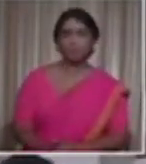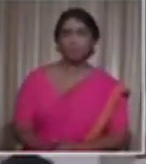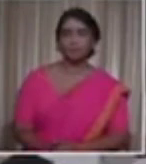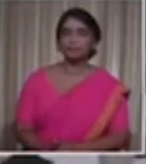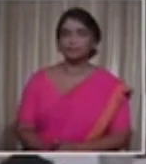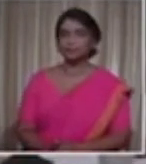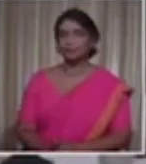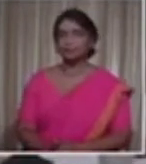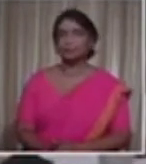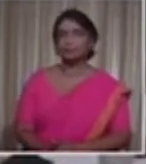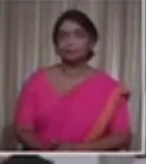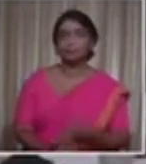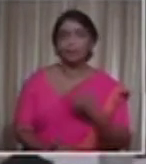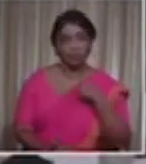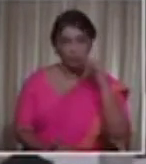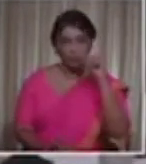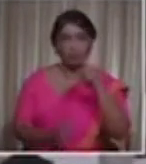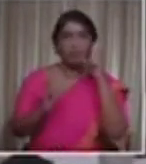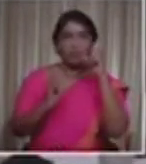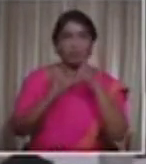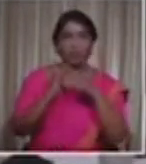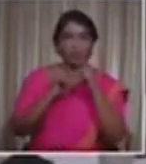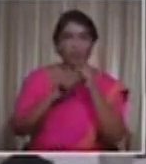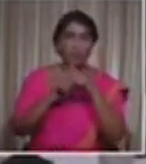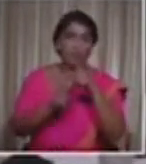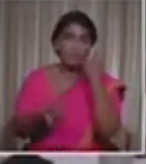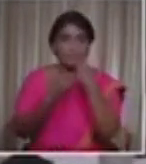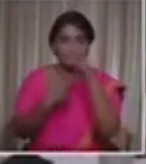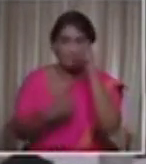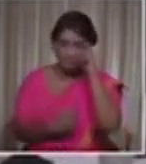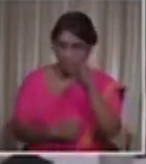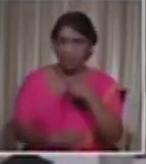මමයි ඉල්ලුවේ කෝප් එකෙන් මේ ගැන හොයලා බලන්න.